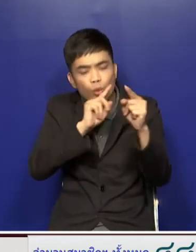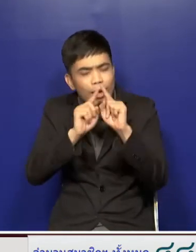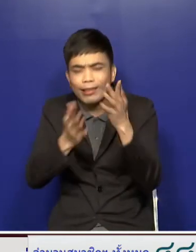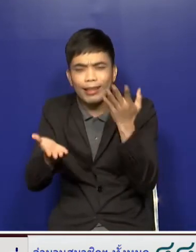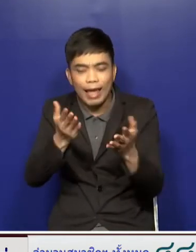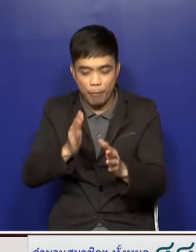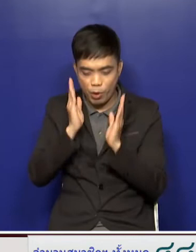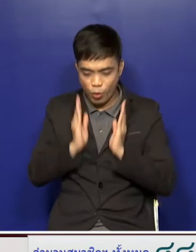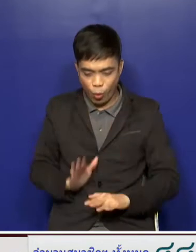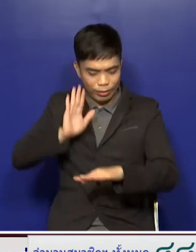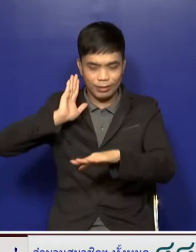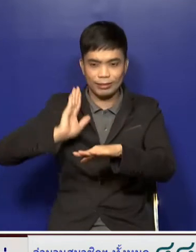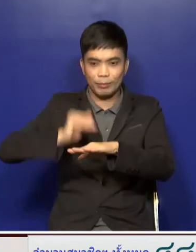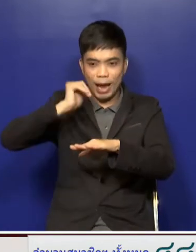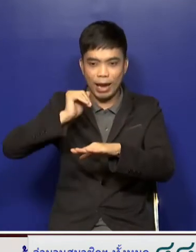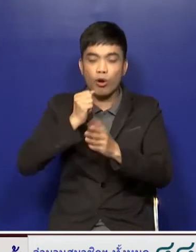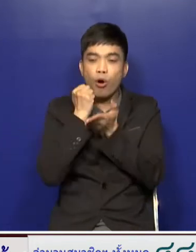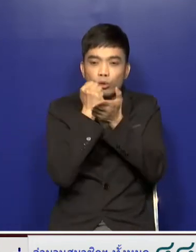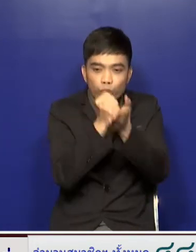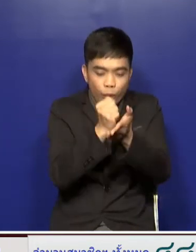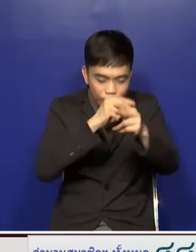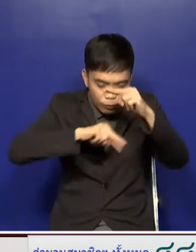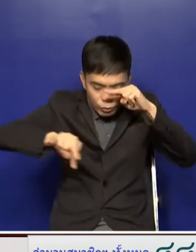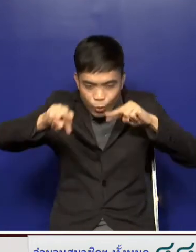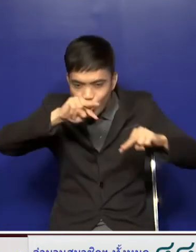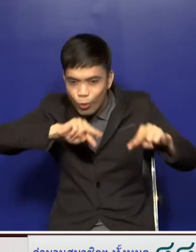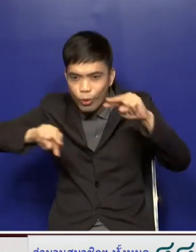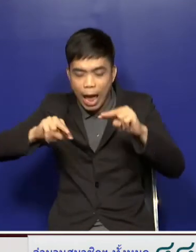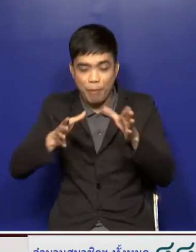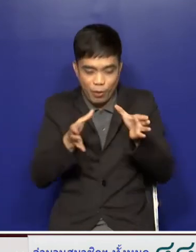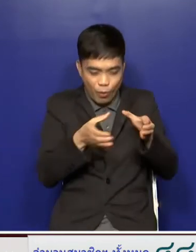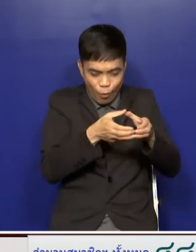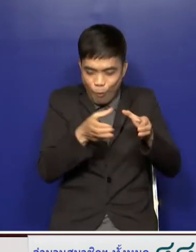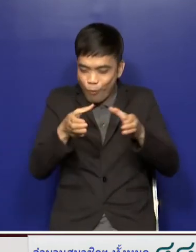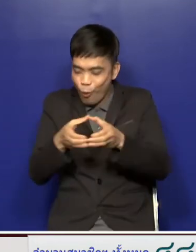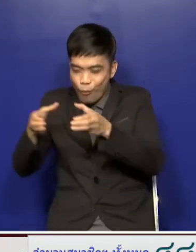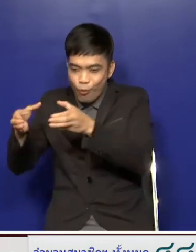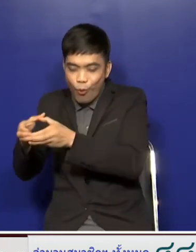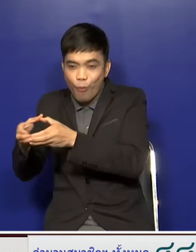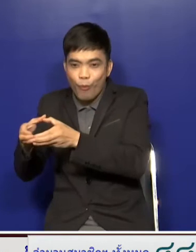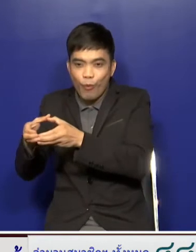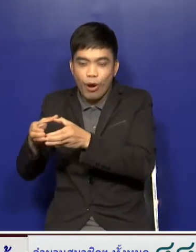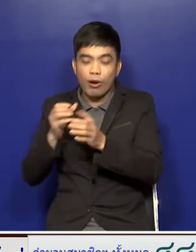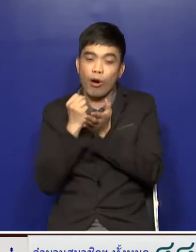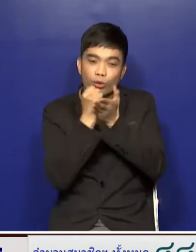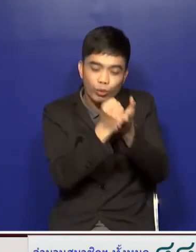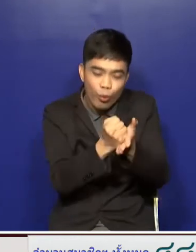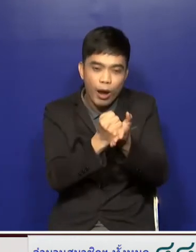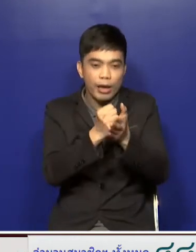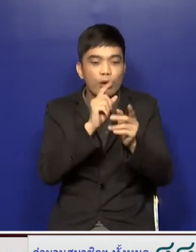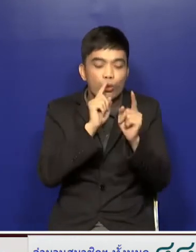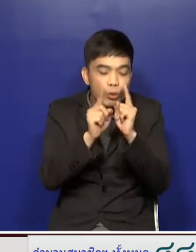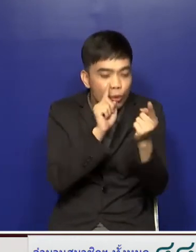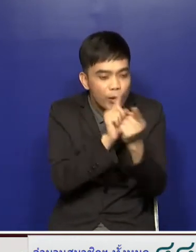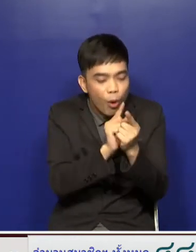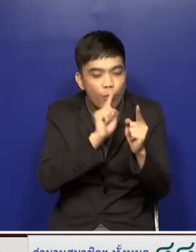หวิชาทีบ หรอมีคนที่จะดูแล หรอมีทีม ทมข้มทม Fast ที่เข้าไปพูด